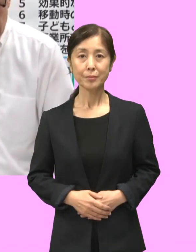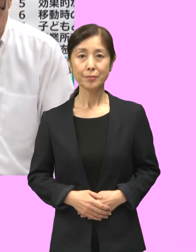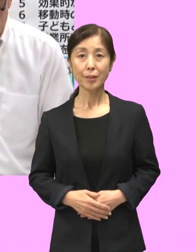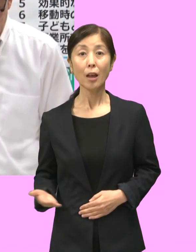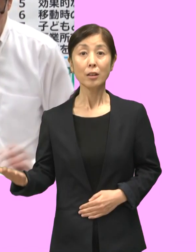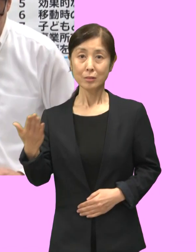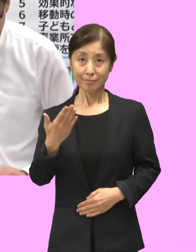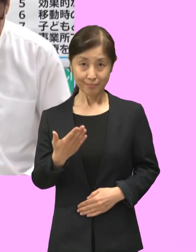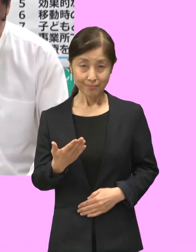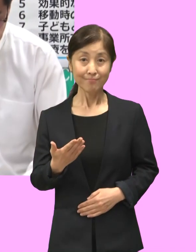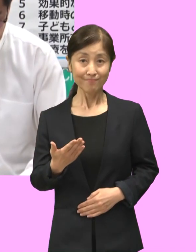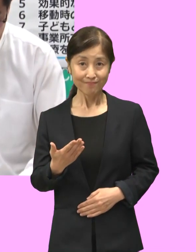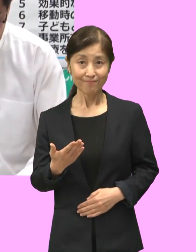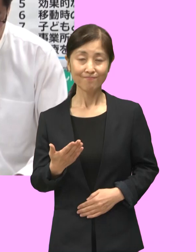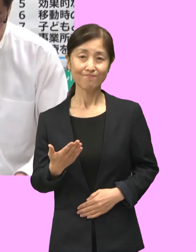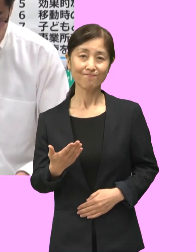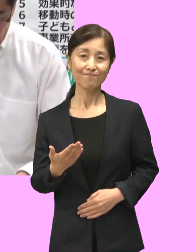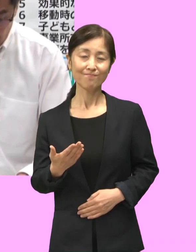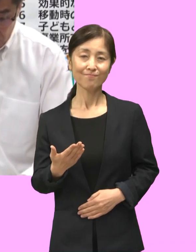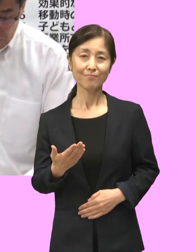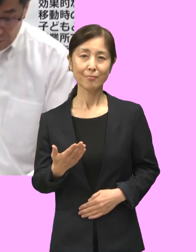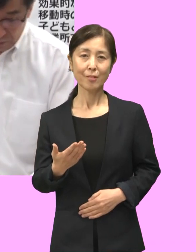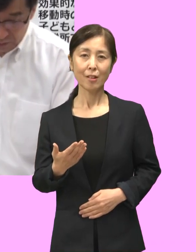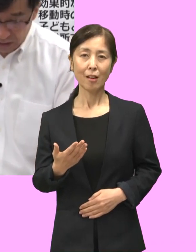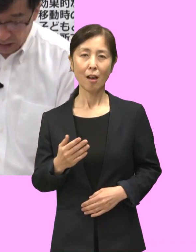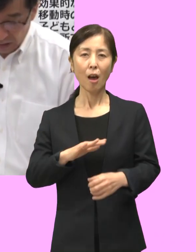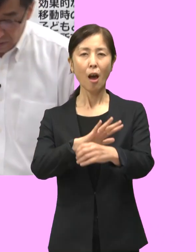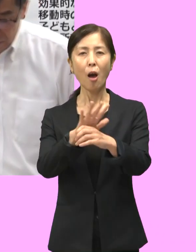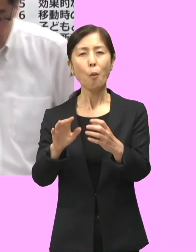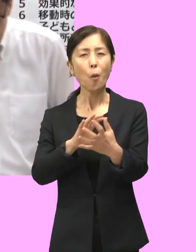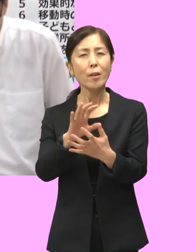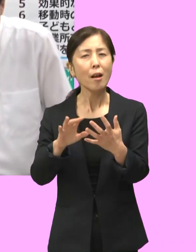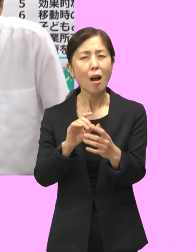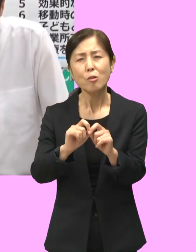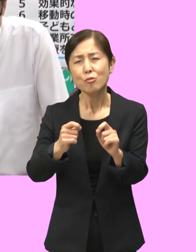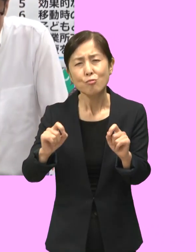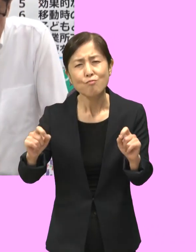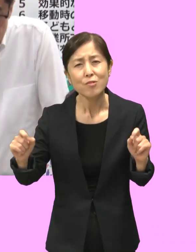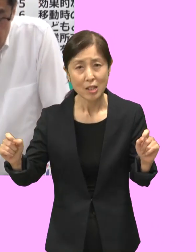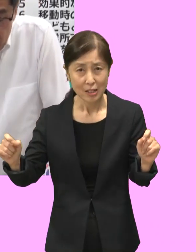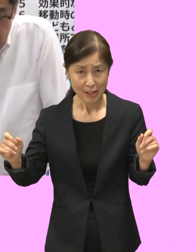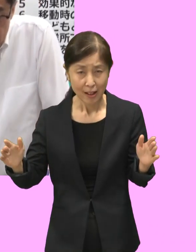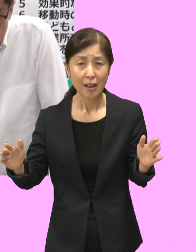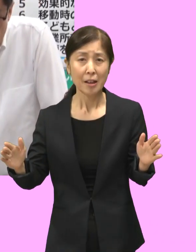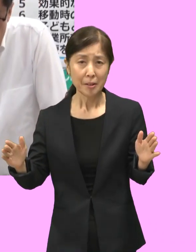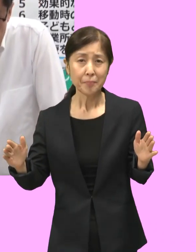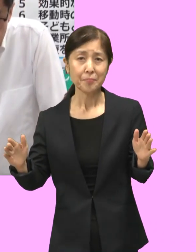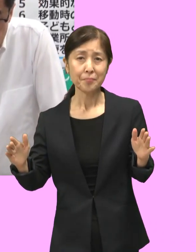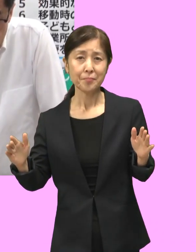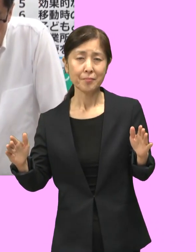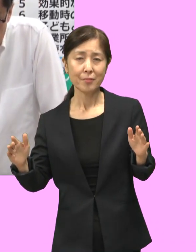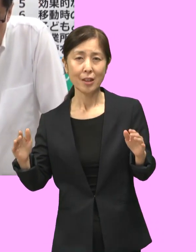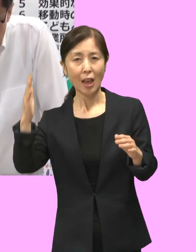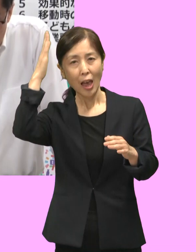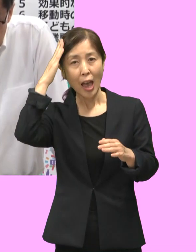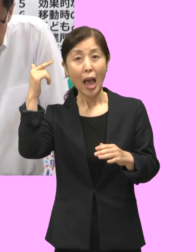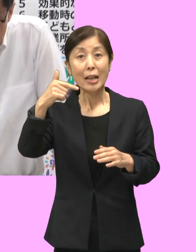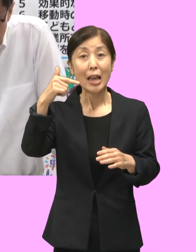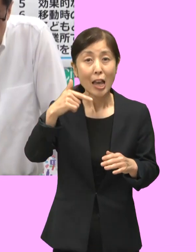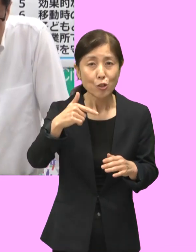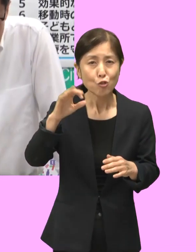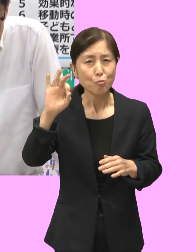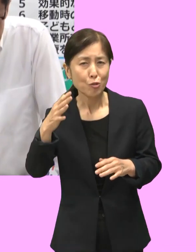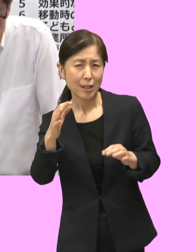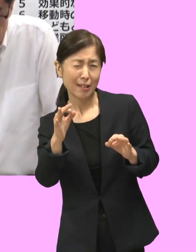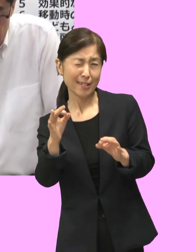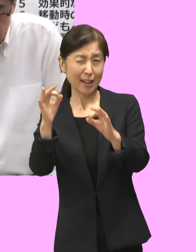続いて、コロナ禍の長期化、そして、原油価格物価高の影響を受けま